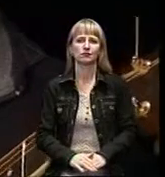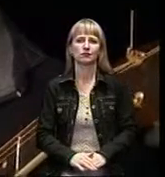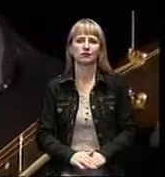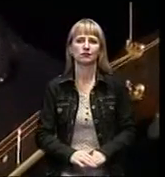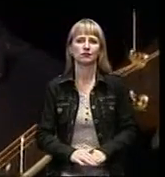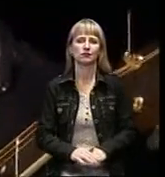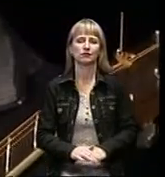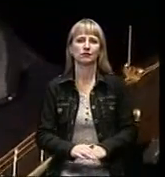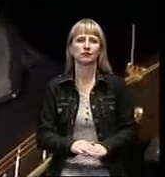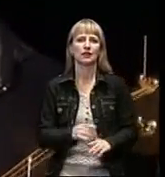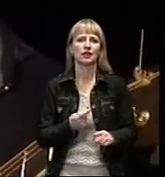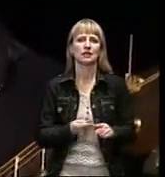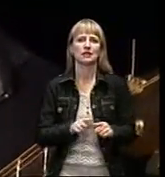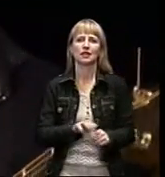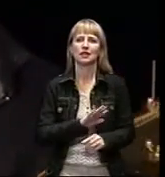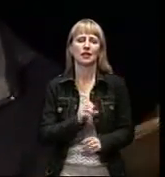сердець багаття.